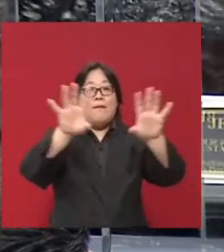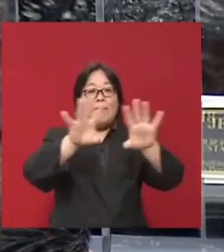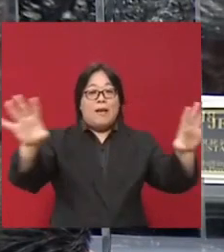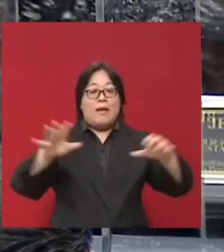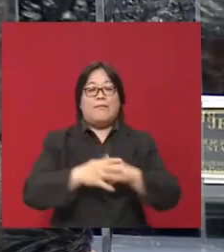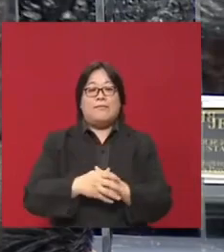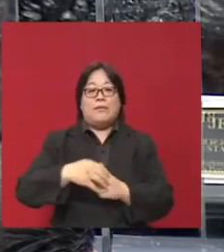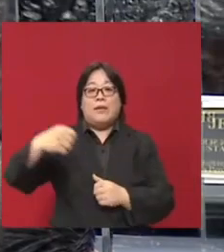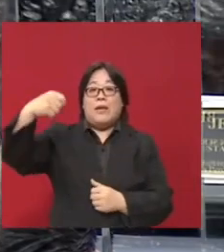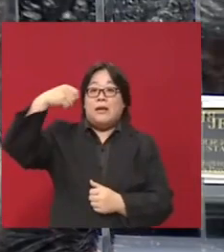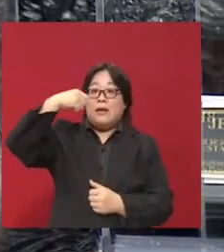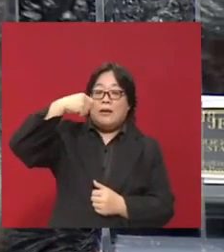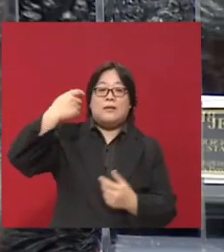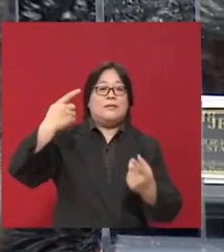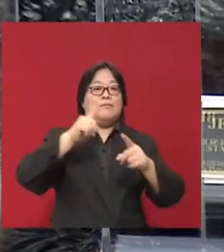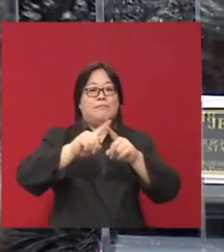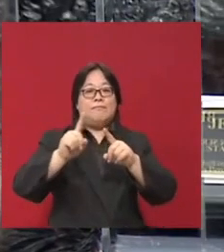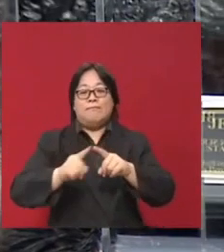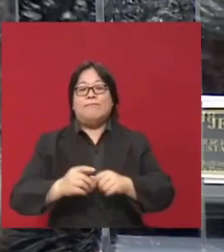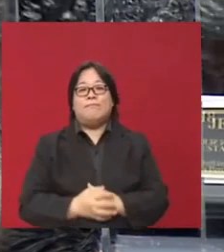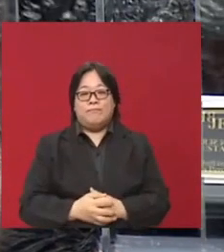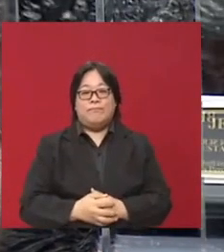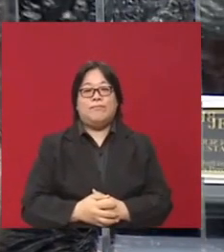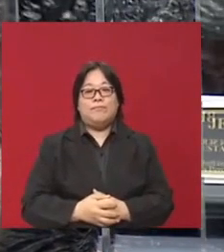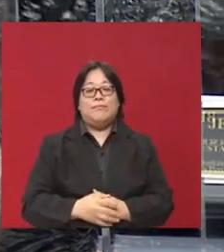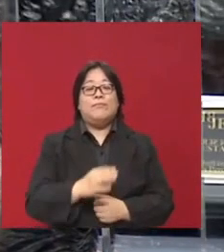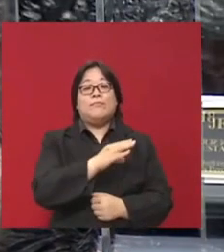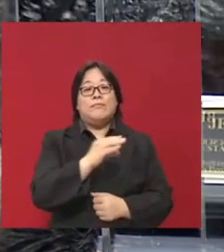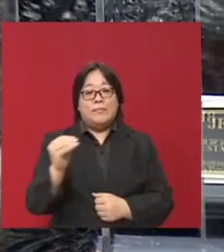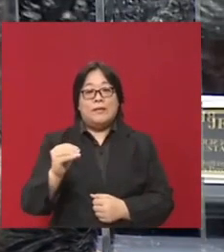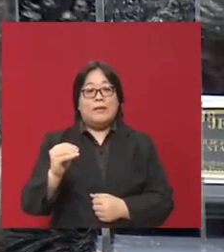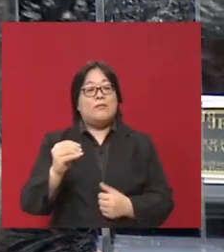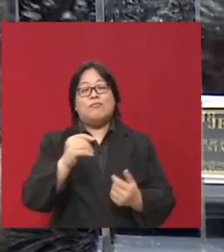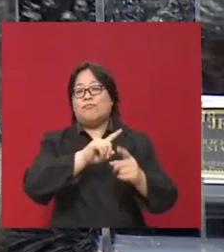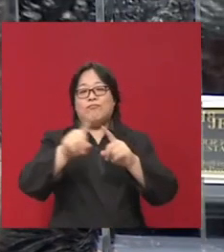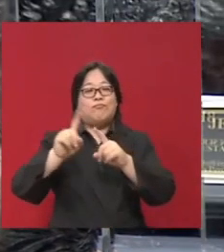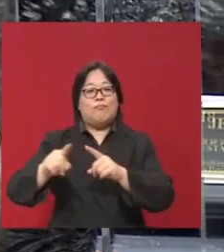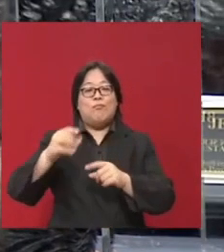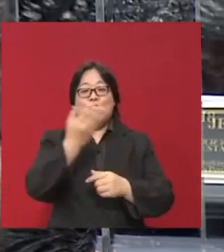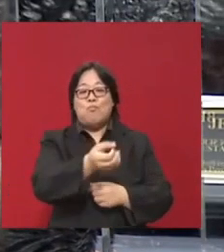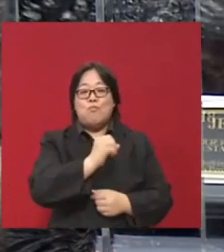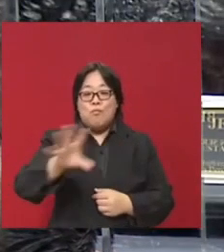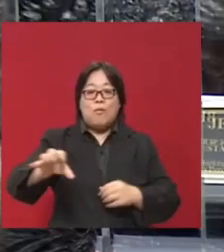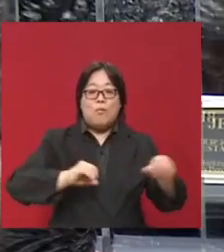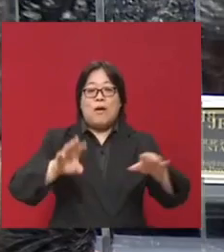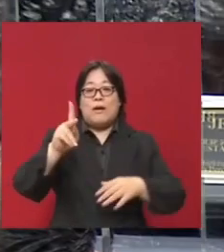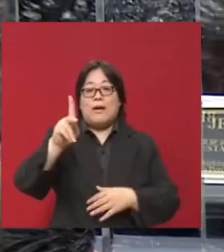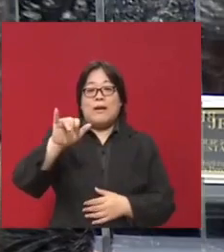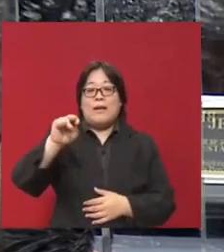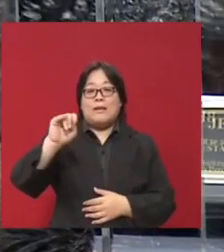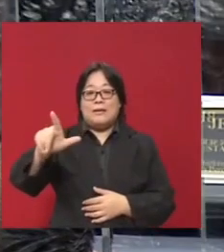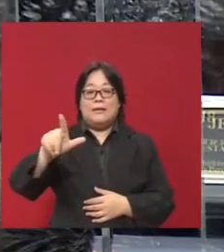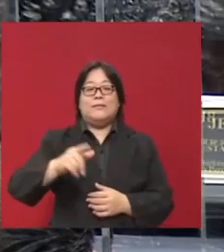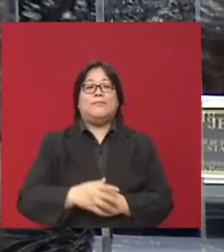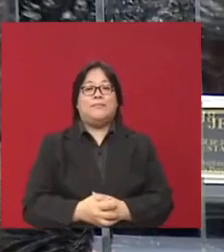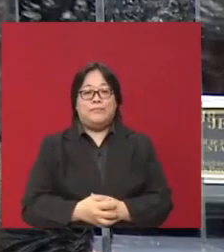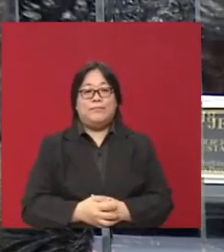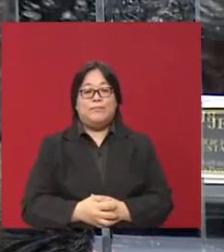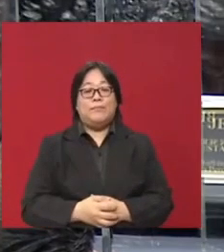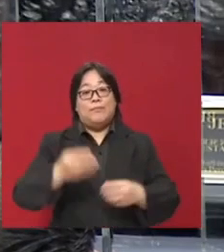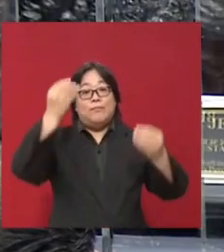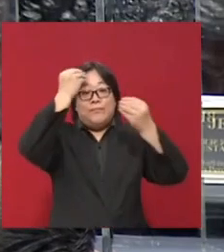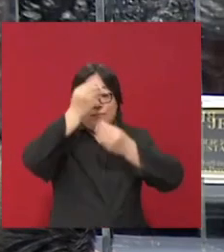dan kapas pesen-pesen PLN pesen Pollen dana dan lain-lain buangan glikol yang baru patogenik